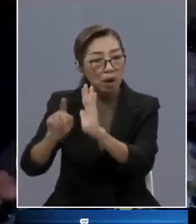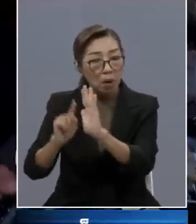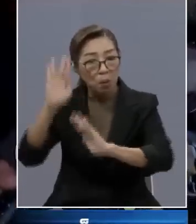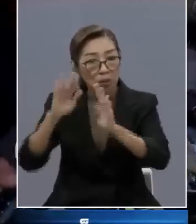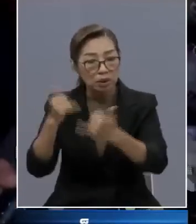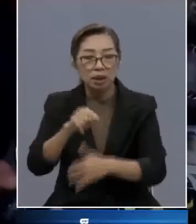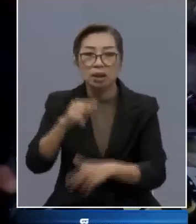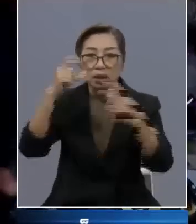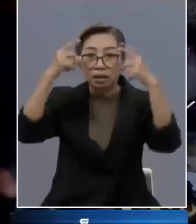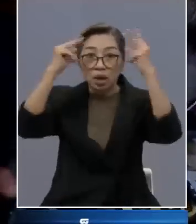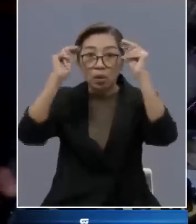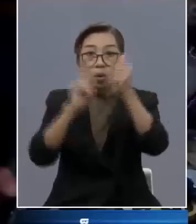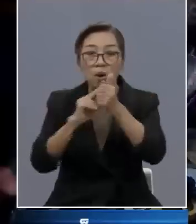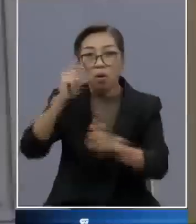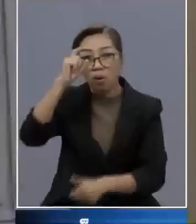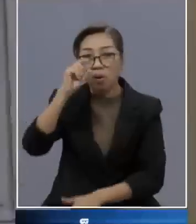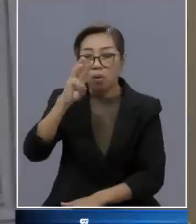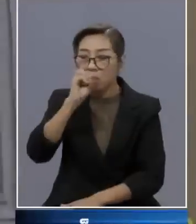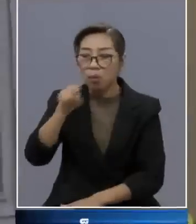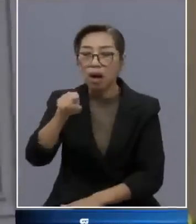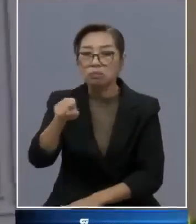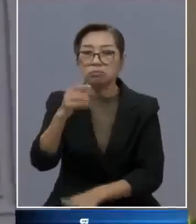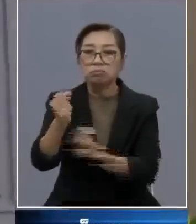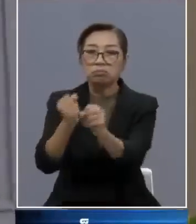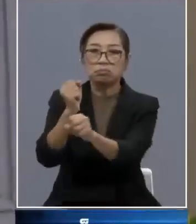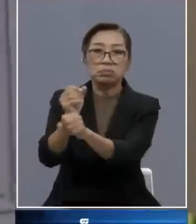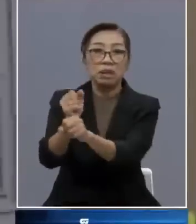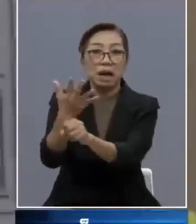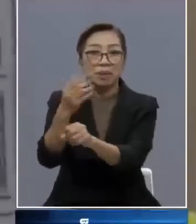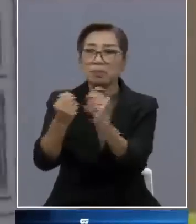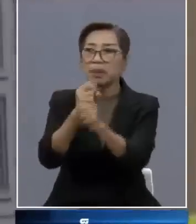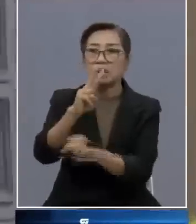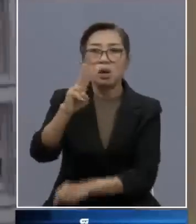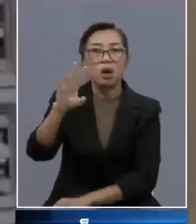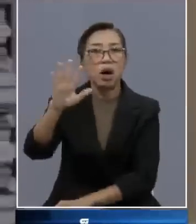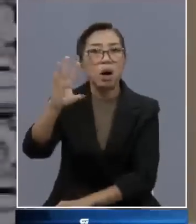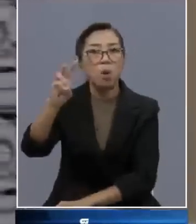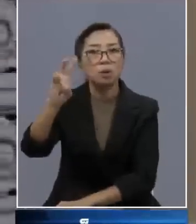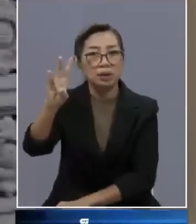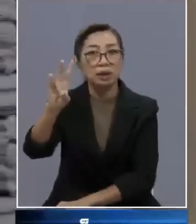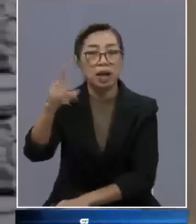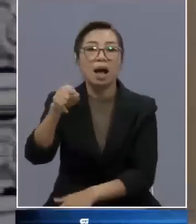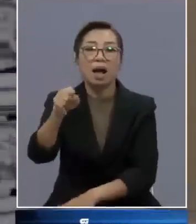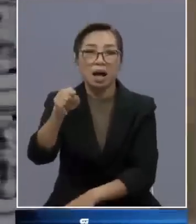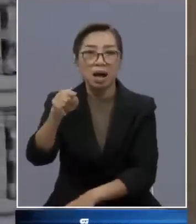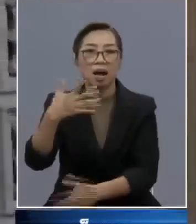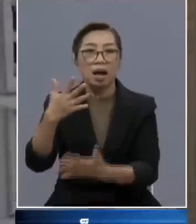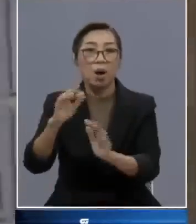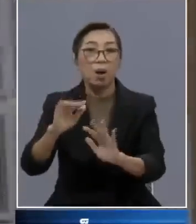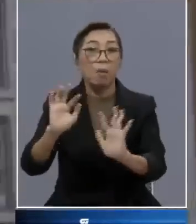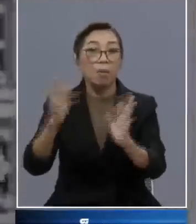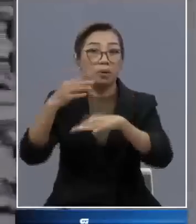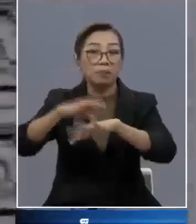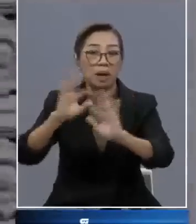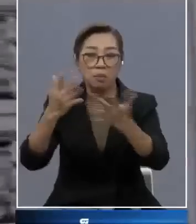ปแล้วเป็นรักษาการเนี่ยสว.ก็ยังมีอำนาจโหวตได้อีกเพราะว่ารัฐธรรมนูญไม่ได้กำหนดว่าจะต้องโหวตนายกกี่ครั้งนะ